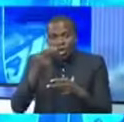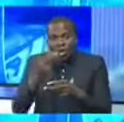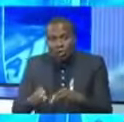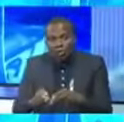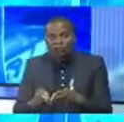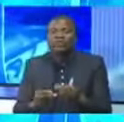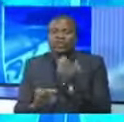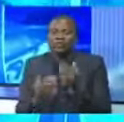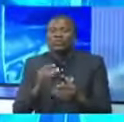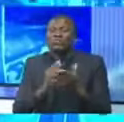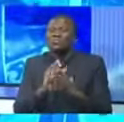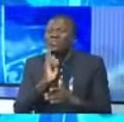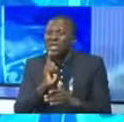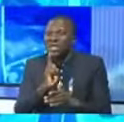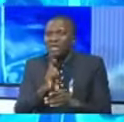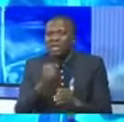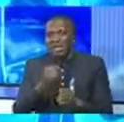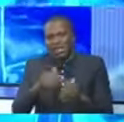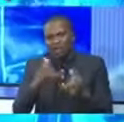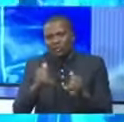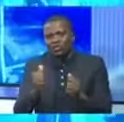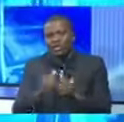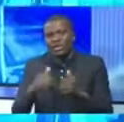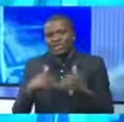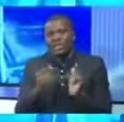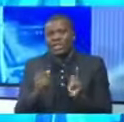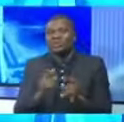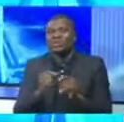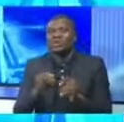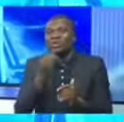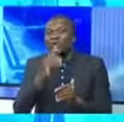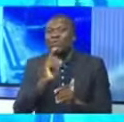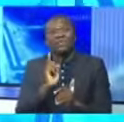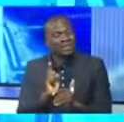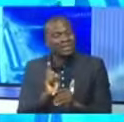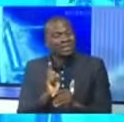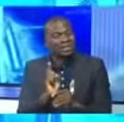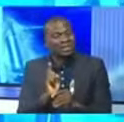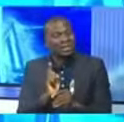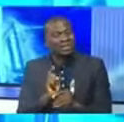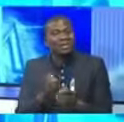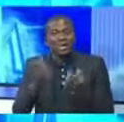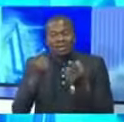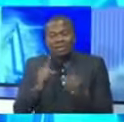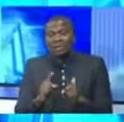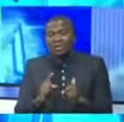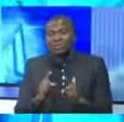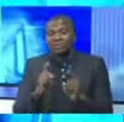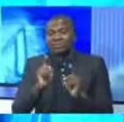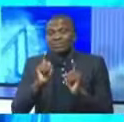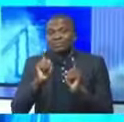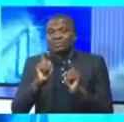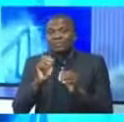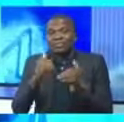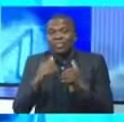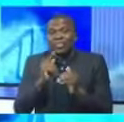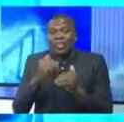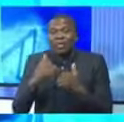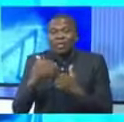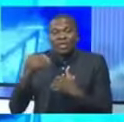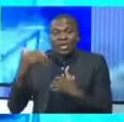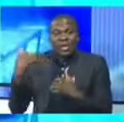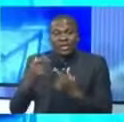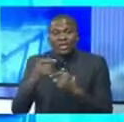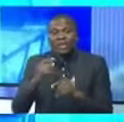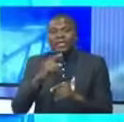de manipuler les animaux sauvages et d'en consommer ces temps-ci, évidemment. Et lorsque on a été dans une